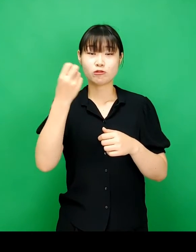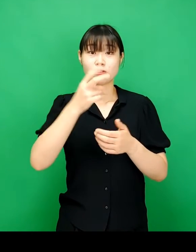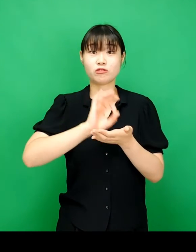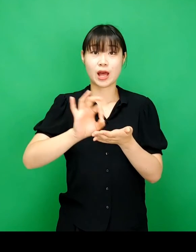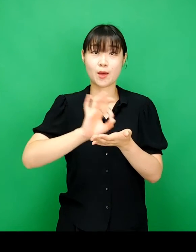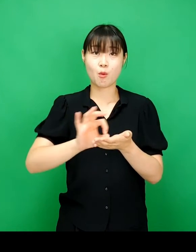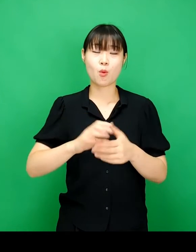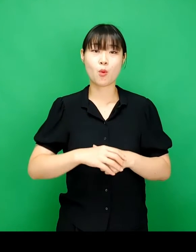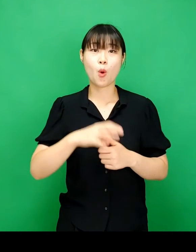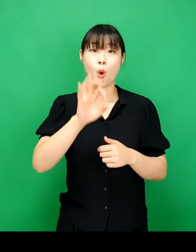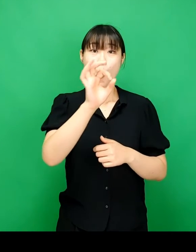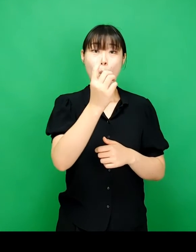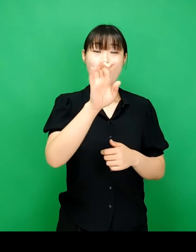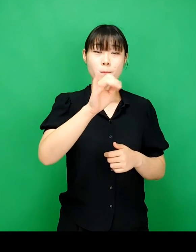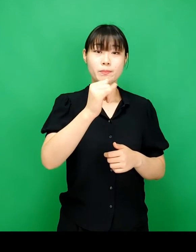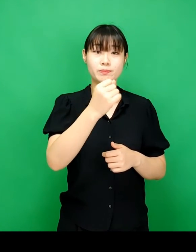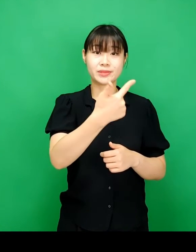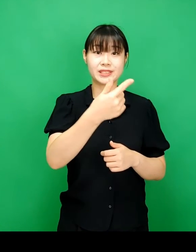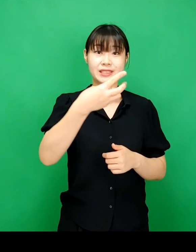자주 사용됩니다.